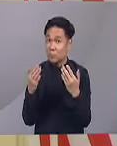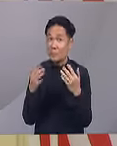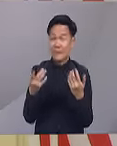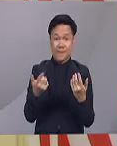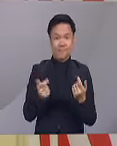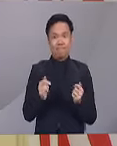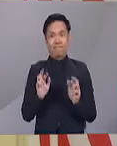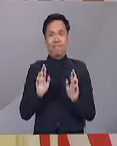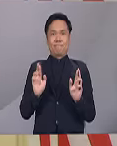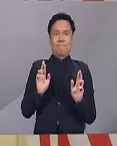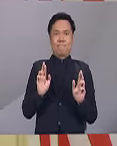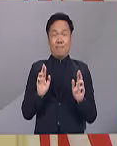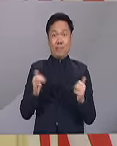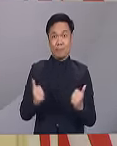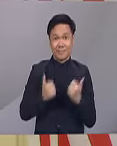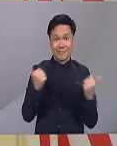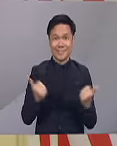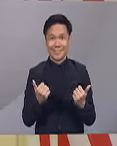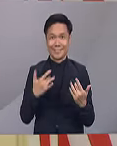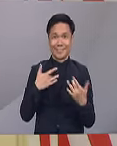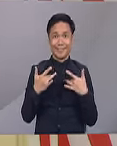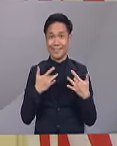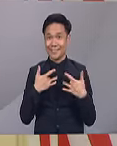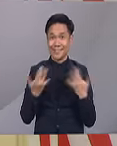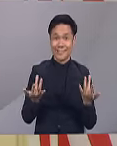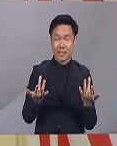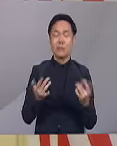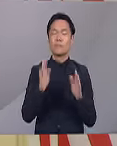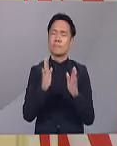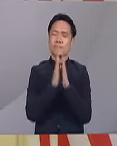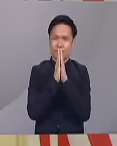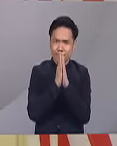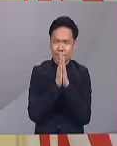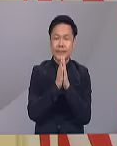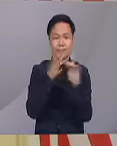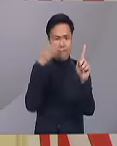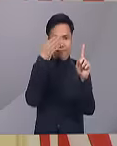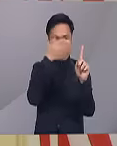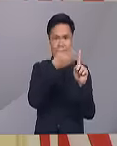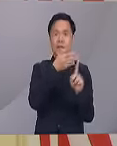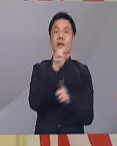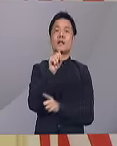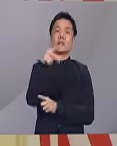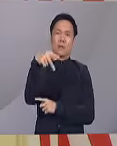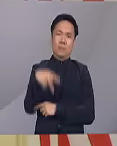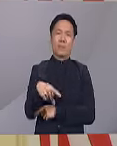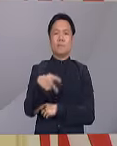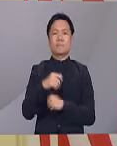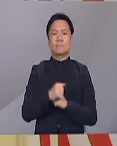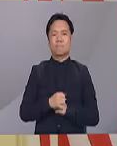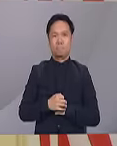sudah pun bersedia dengan sambutan Hari Raya ini supaya mematuhi setiap SOP yang